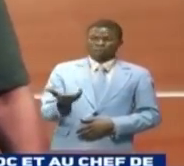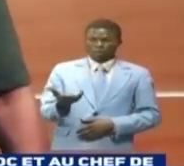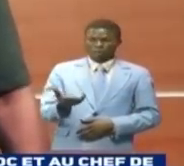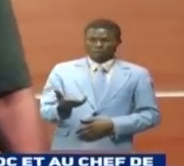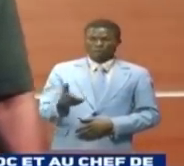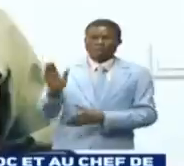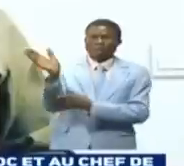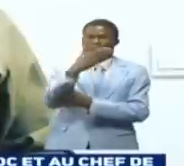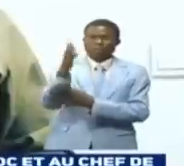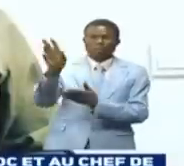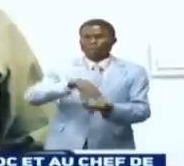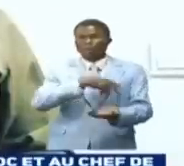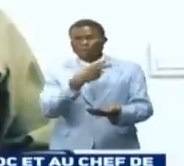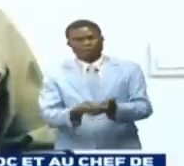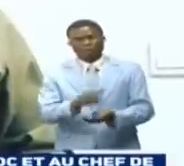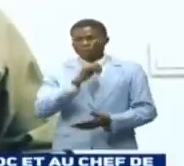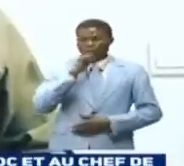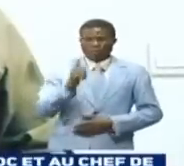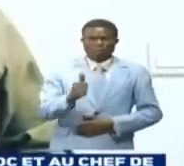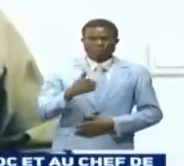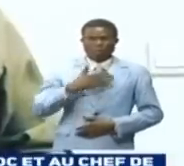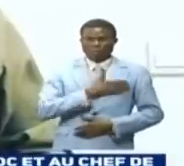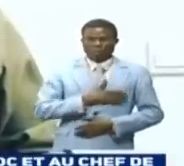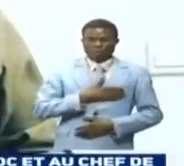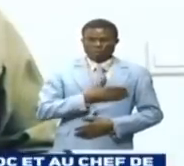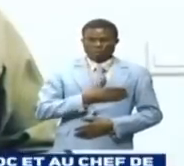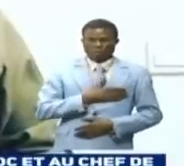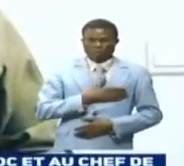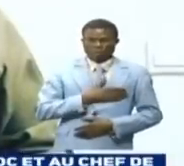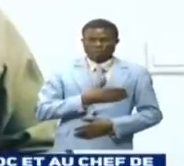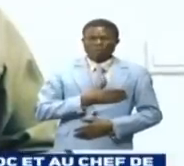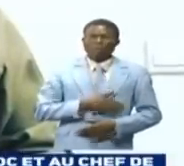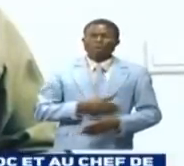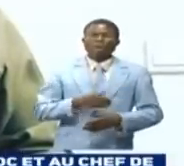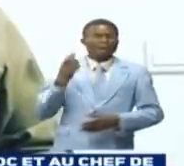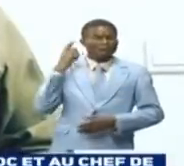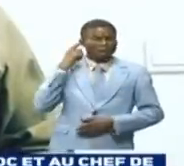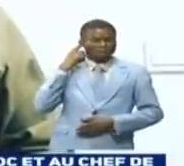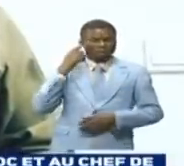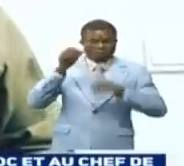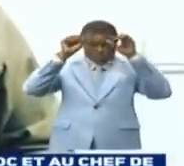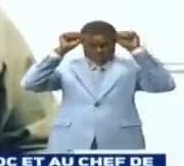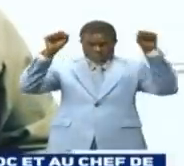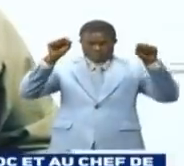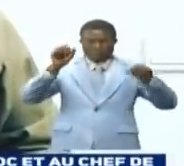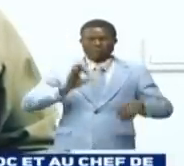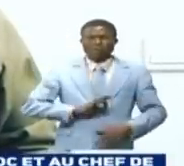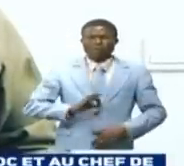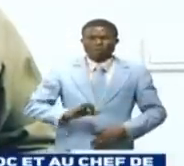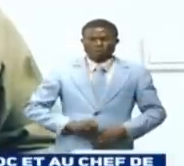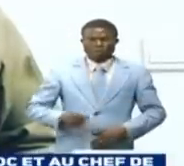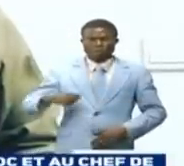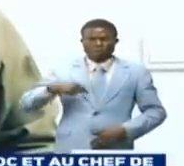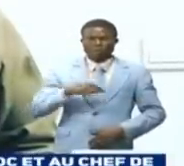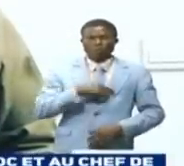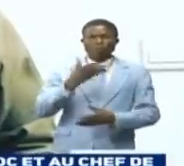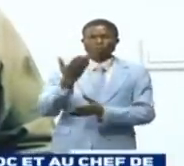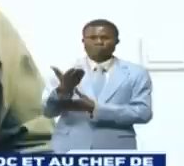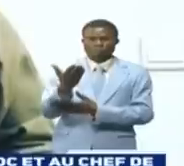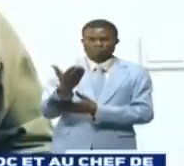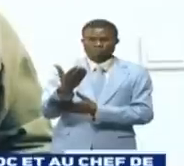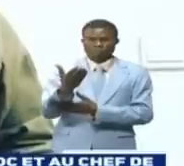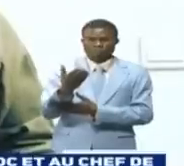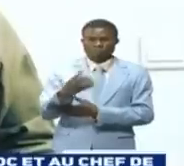Bendele Kouyate. Na Bolandia, commandant suprême, Yamapinga, Tosengi. Dans la suite